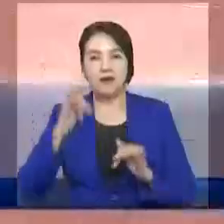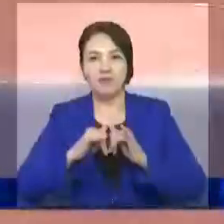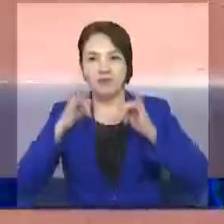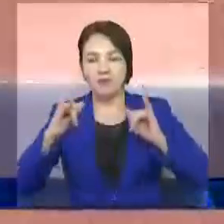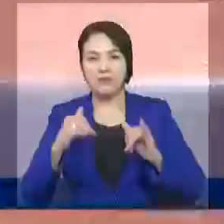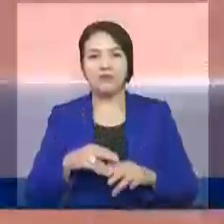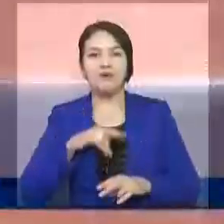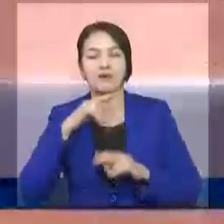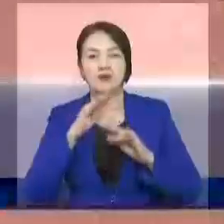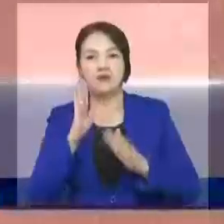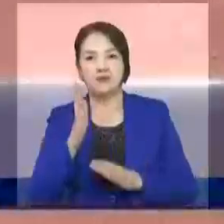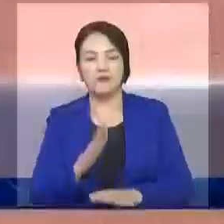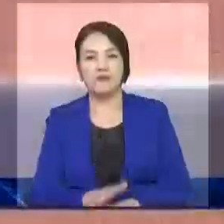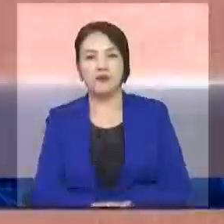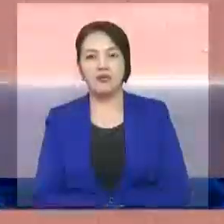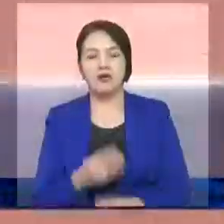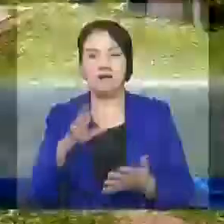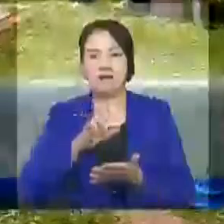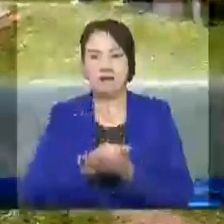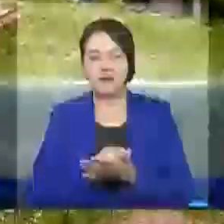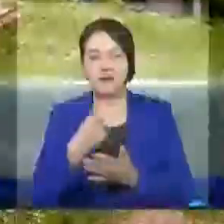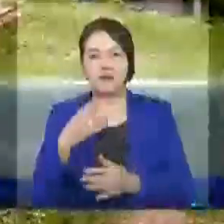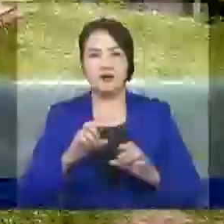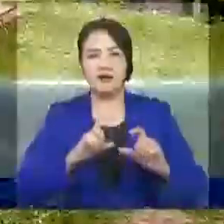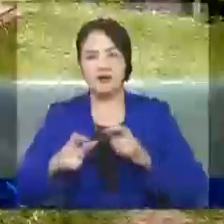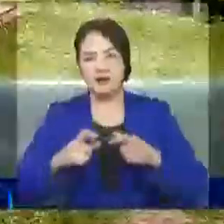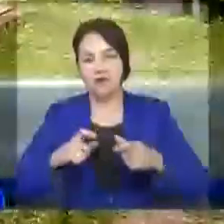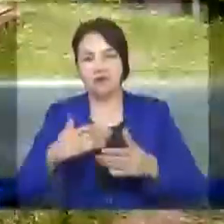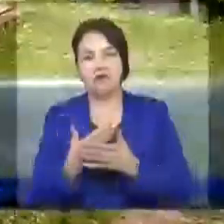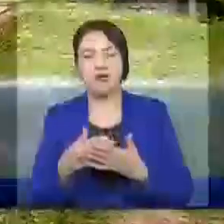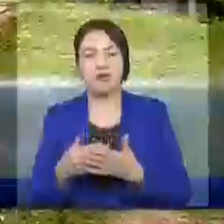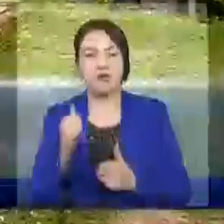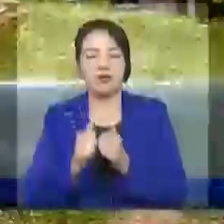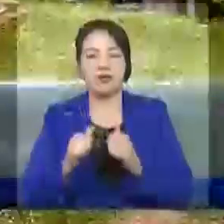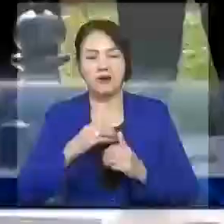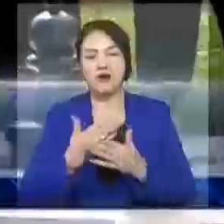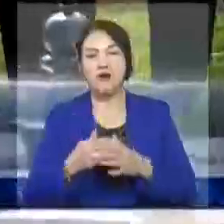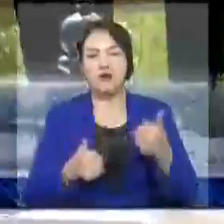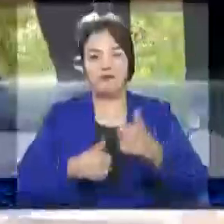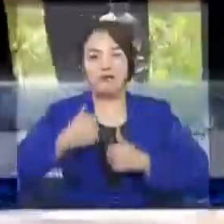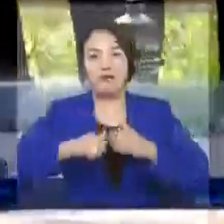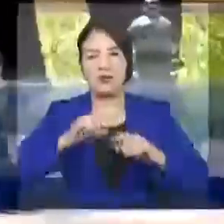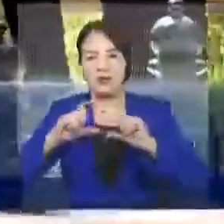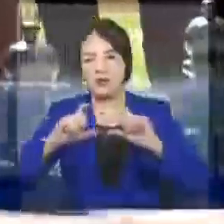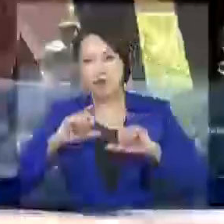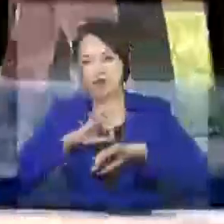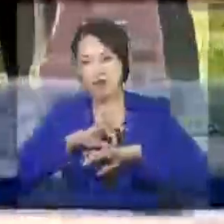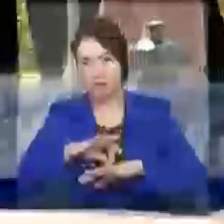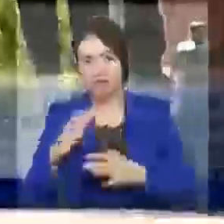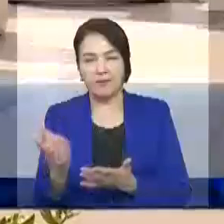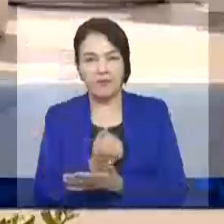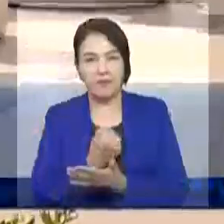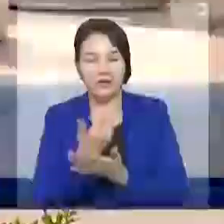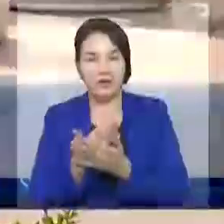да көңіл бөлінеді. Онда үйірмелердің бірі шахмат. Әр кезең сайын шахматтан жарыс өтіп, маусымның абсолютті чемпионы